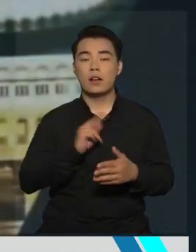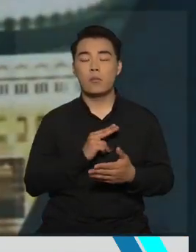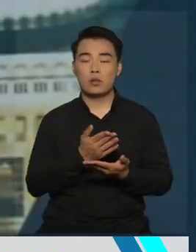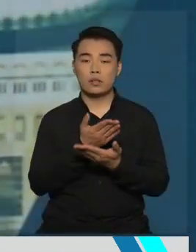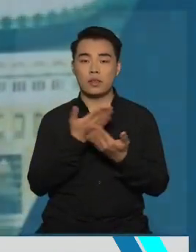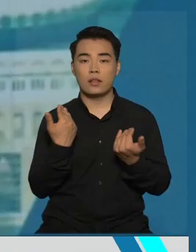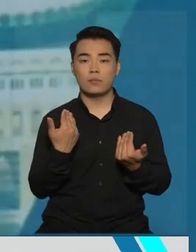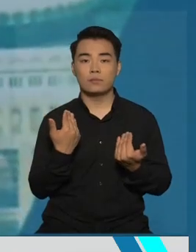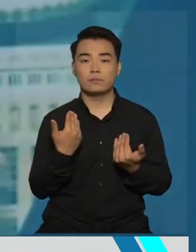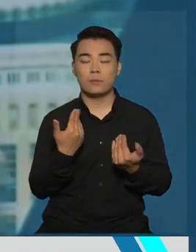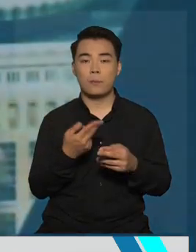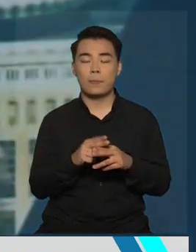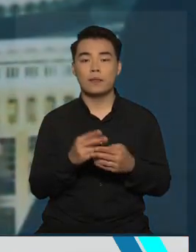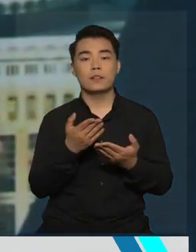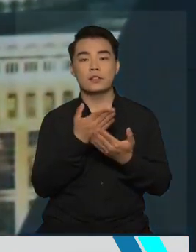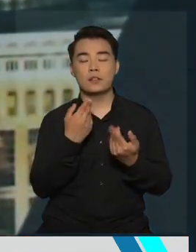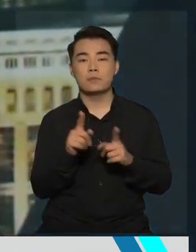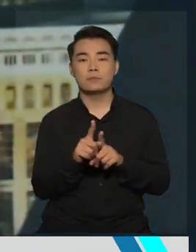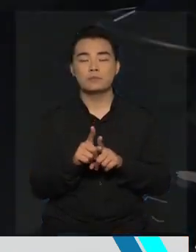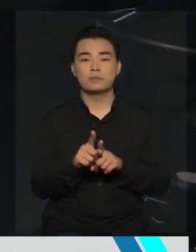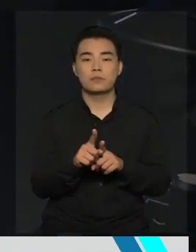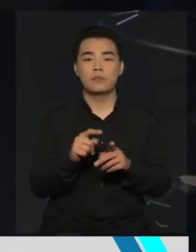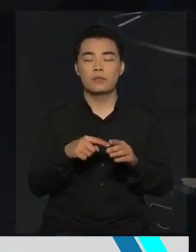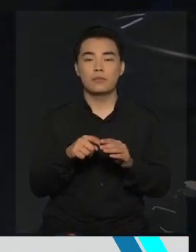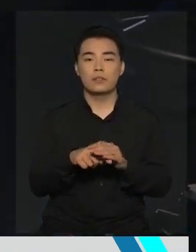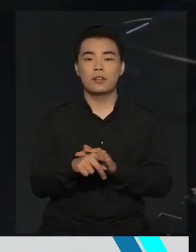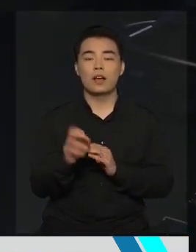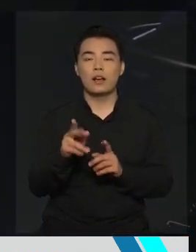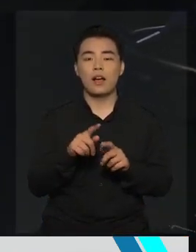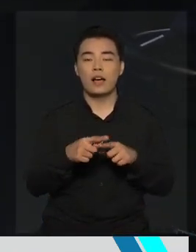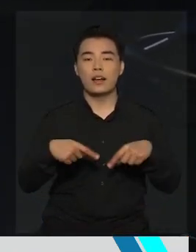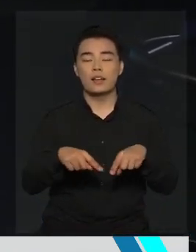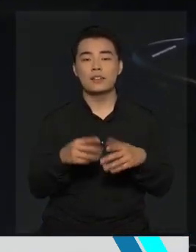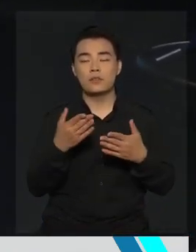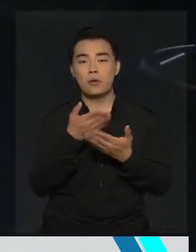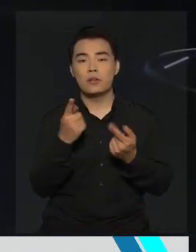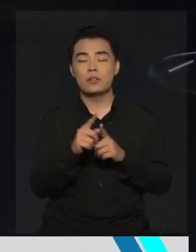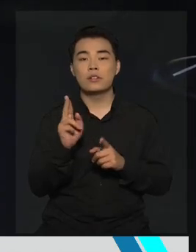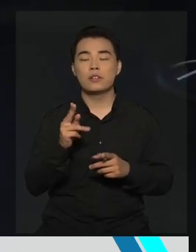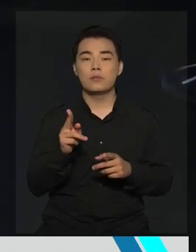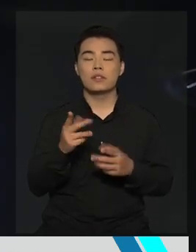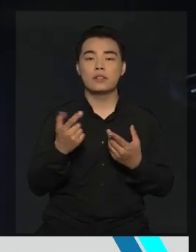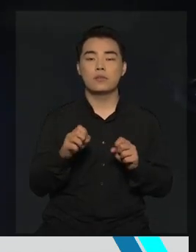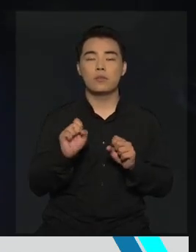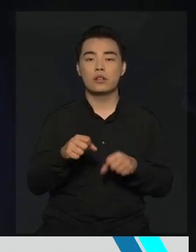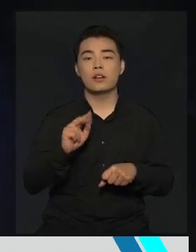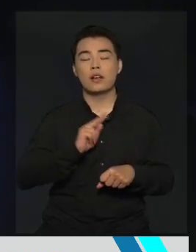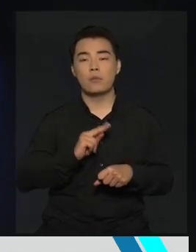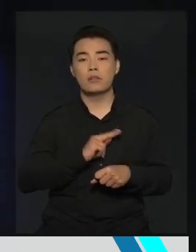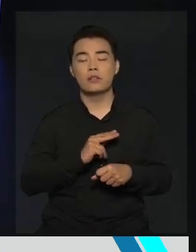нет, значит, нет там какой-то организации, где можно работать по найму, или, значит,